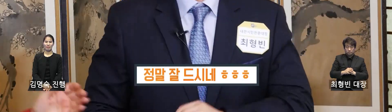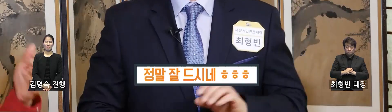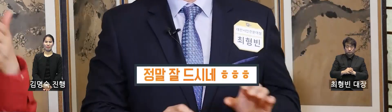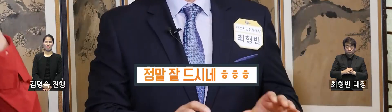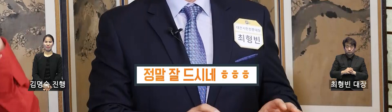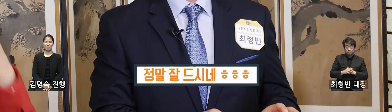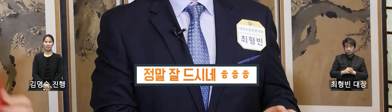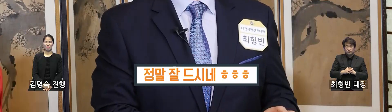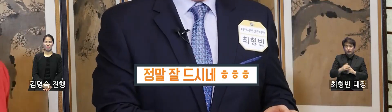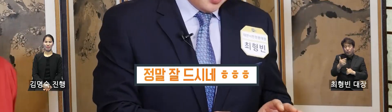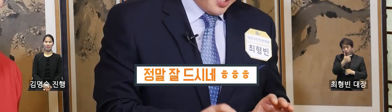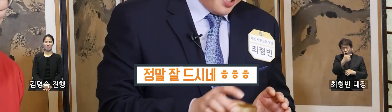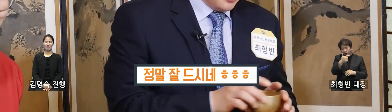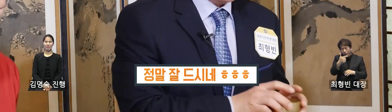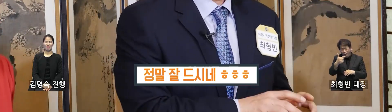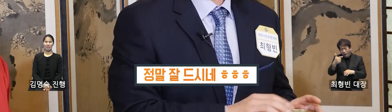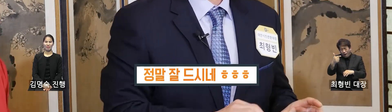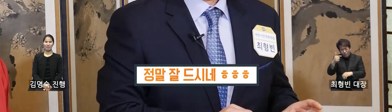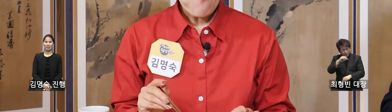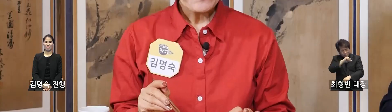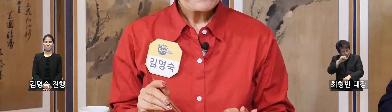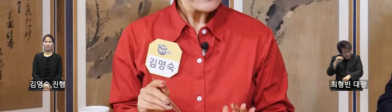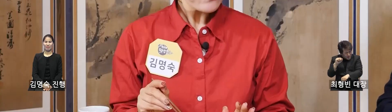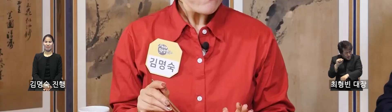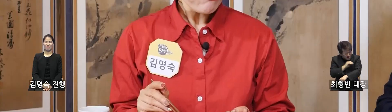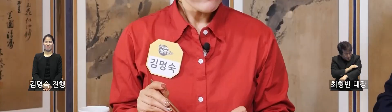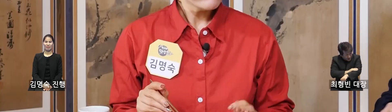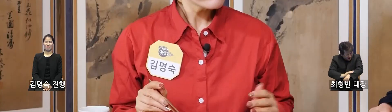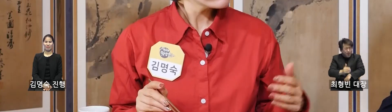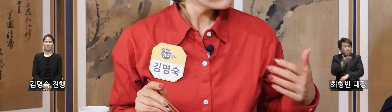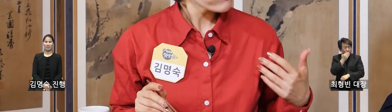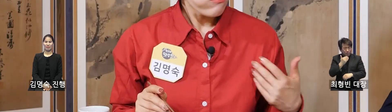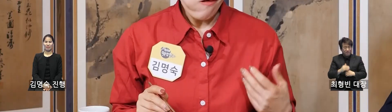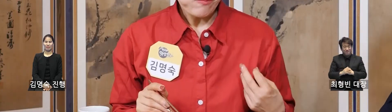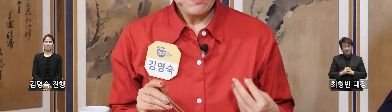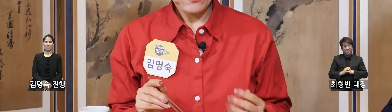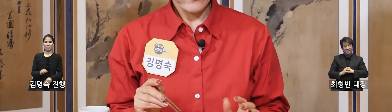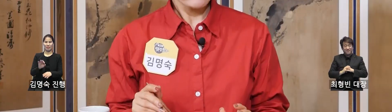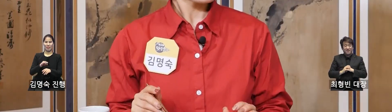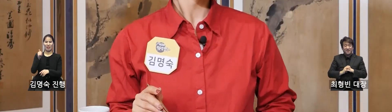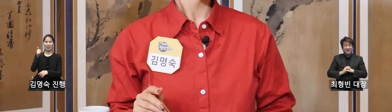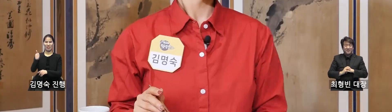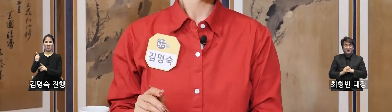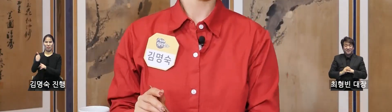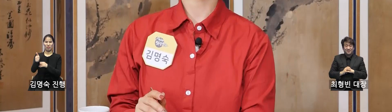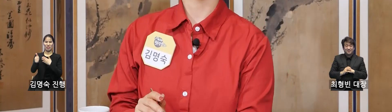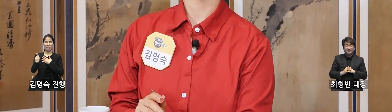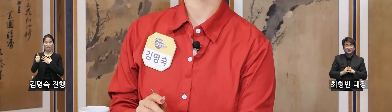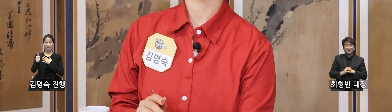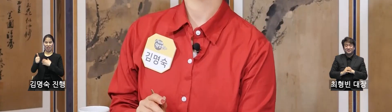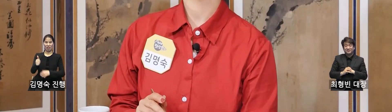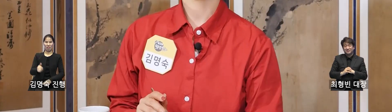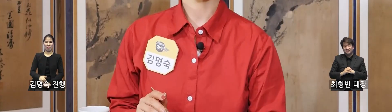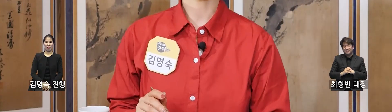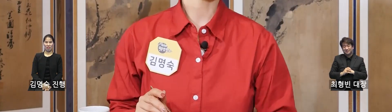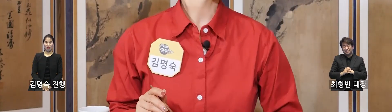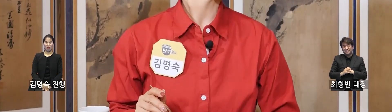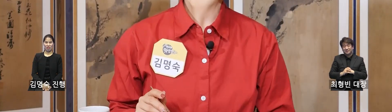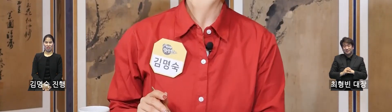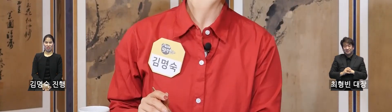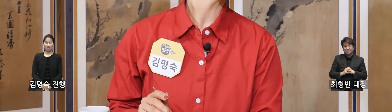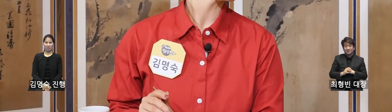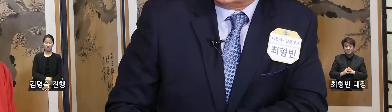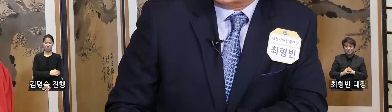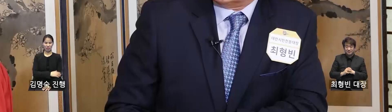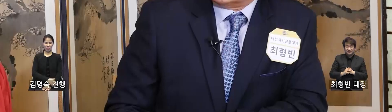너무 자주 12p 붙잡고 있 거에요 즉 그냥 애부터 초 이제 막 빨리 입니까 맛있게